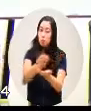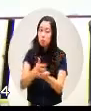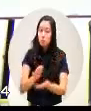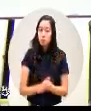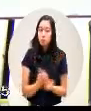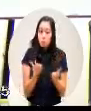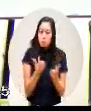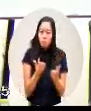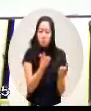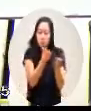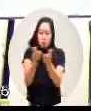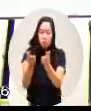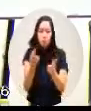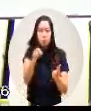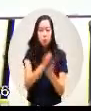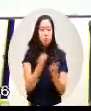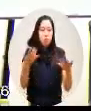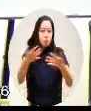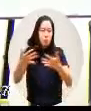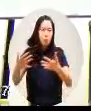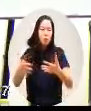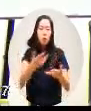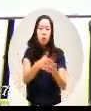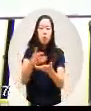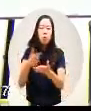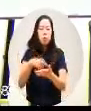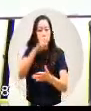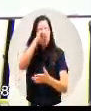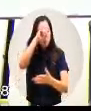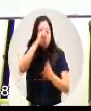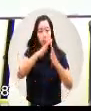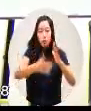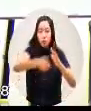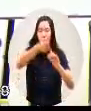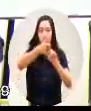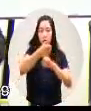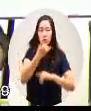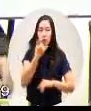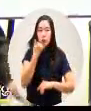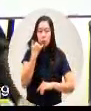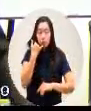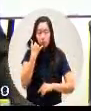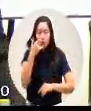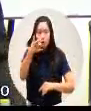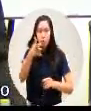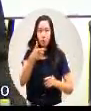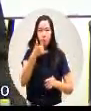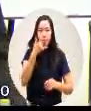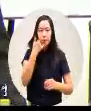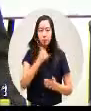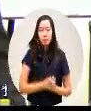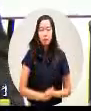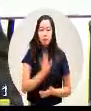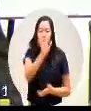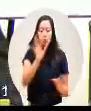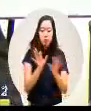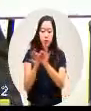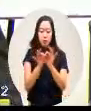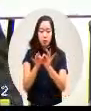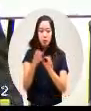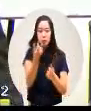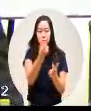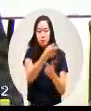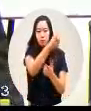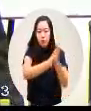类似这样啊，一些的问题啦、啊、吼，希望讲啊，市长这边家也当然啊，责成相关吼、啊，我们啊，都发